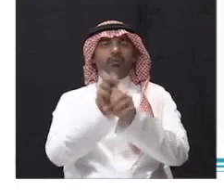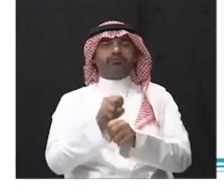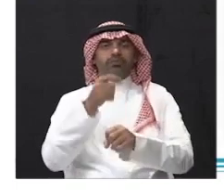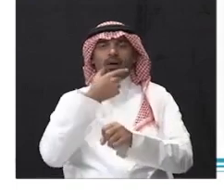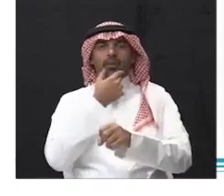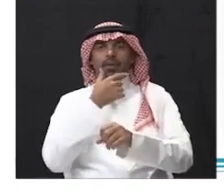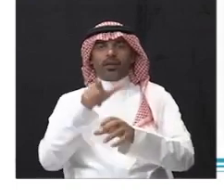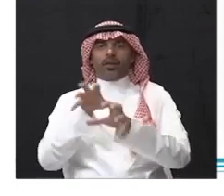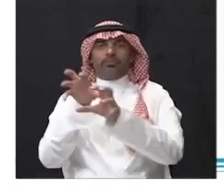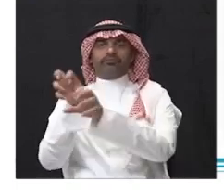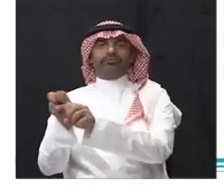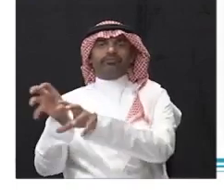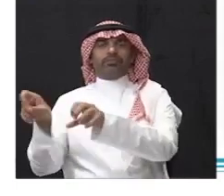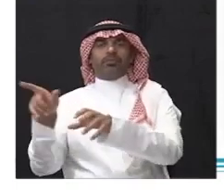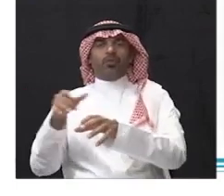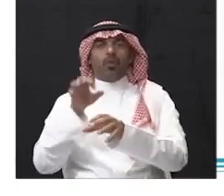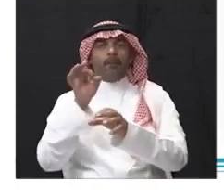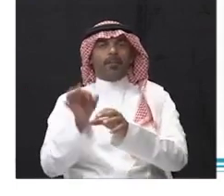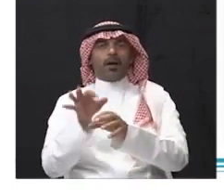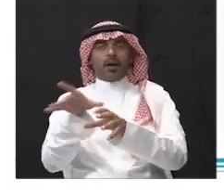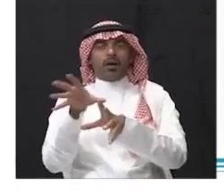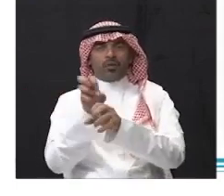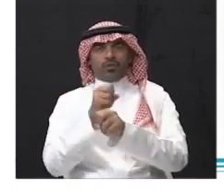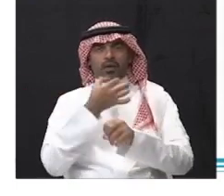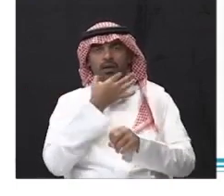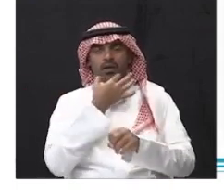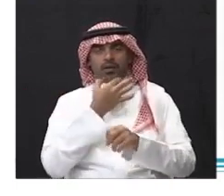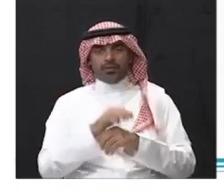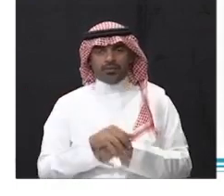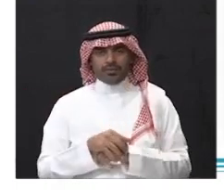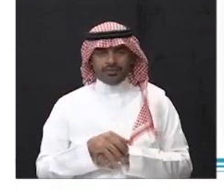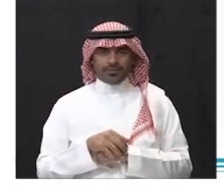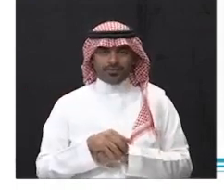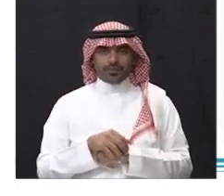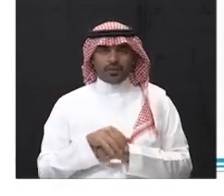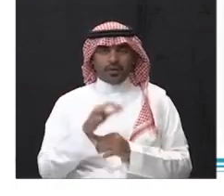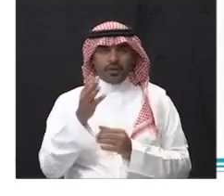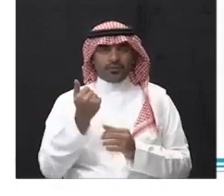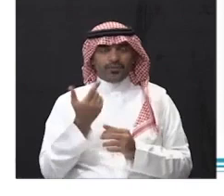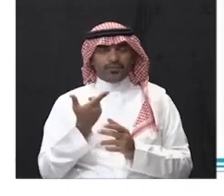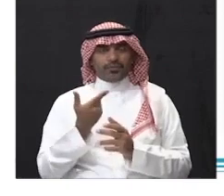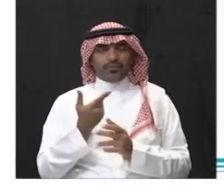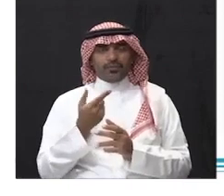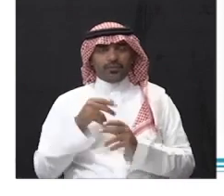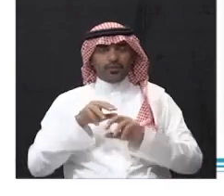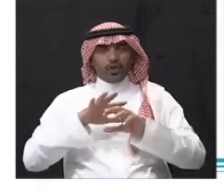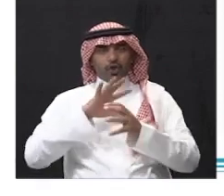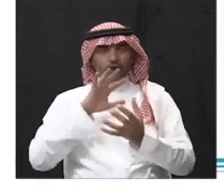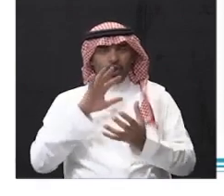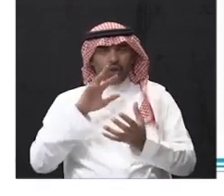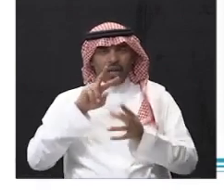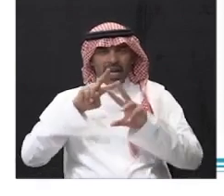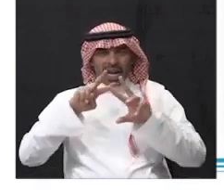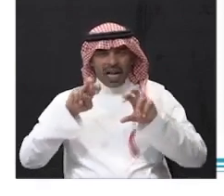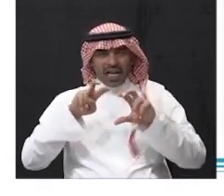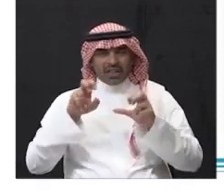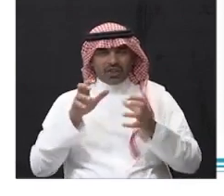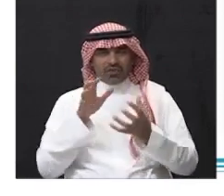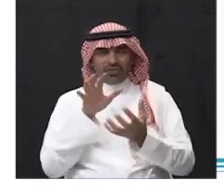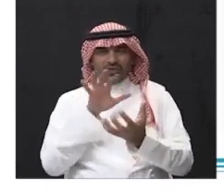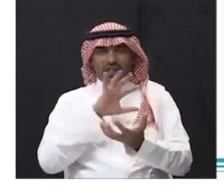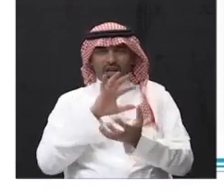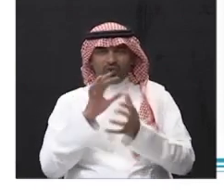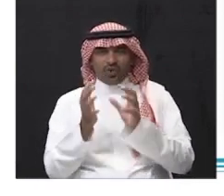الكشوف الجغرافية، سؤال: اذكر نتائج الكشوف الجغرافية على العالم العربي والإسلامي.